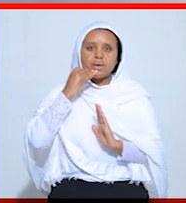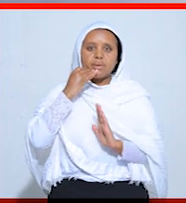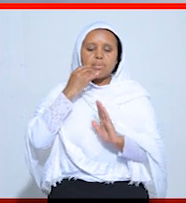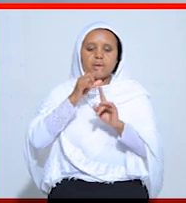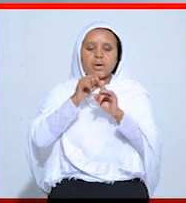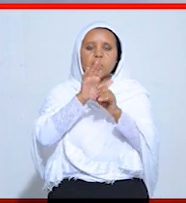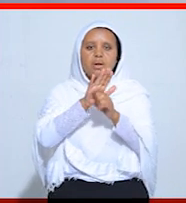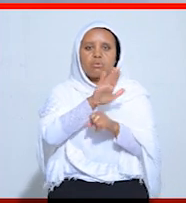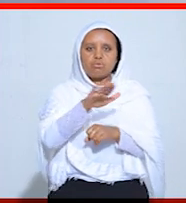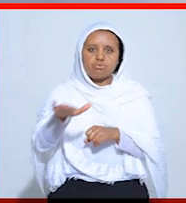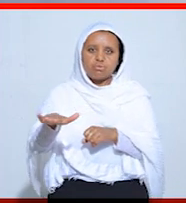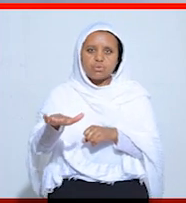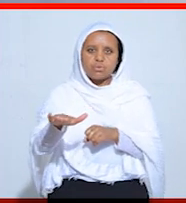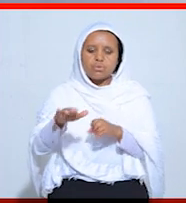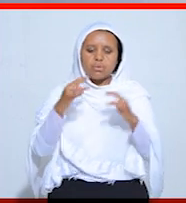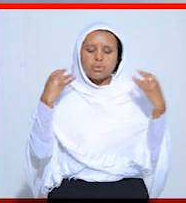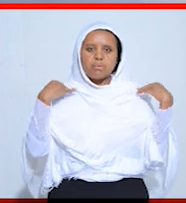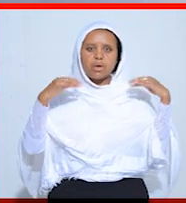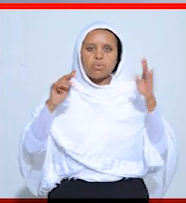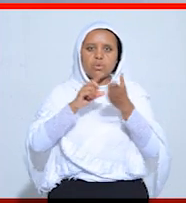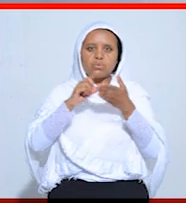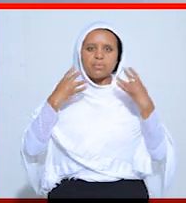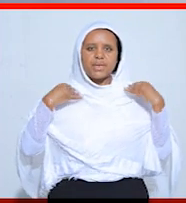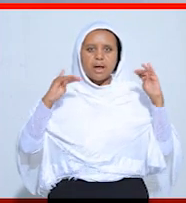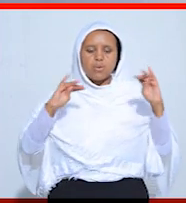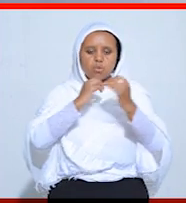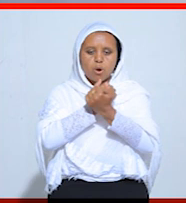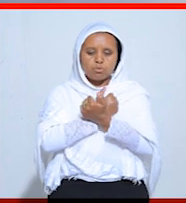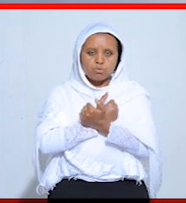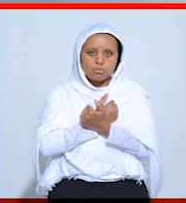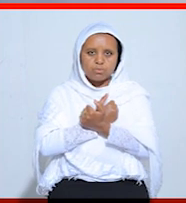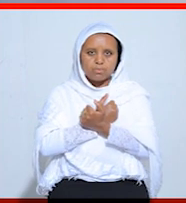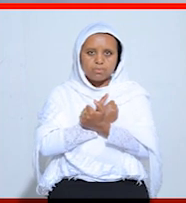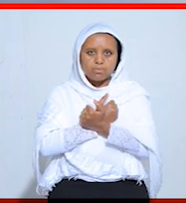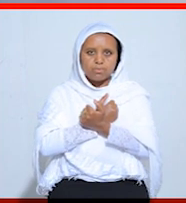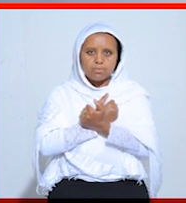ማርያም የቃል ኪዳን ልጆች የመልአኩ የቅዱስ ሚካኤል ወዳጆች